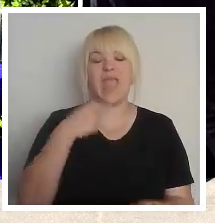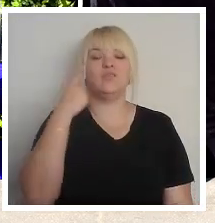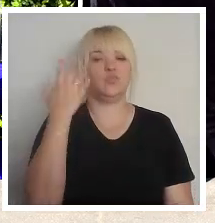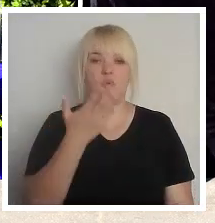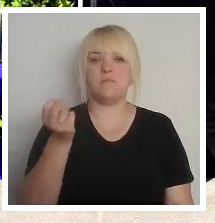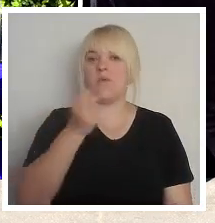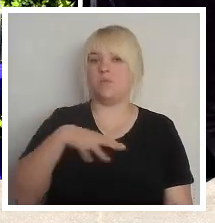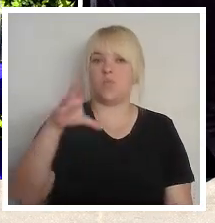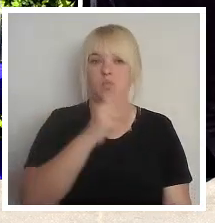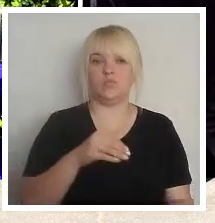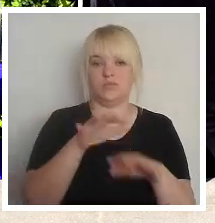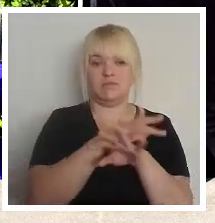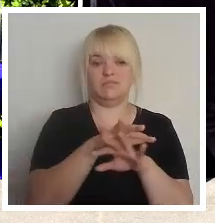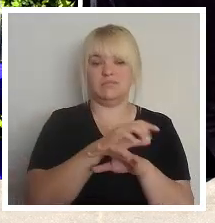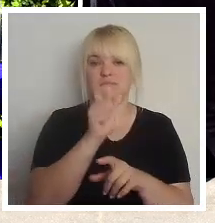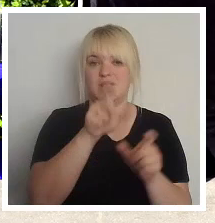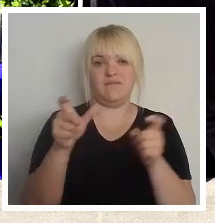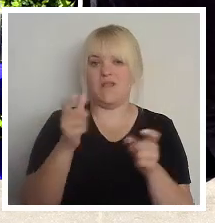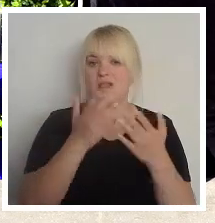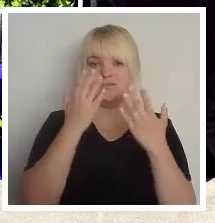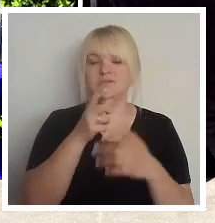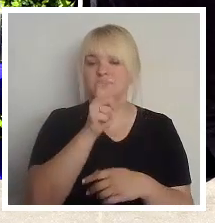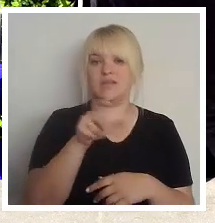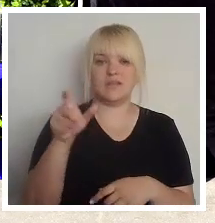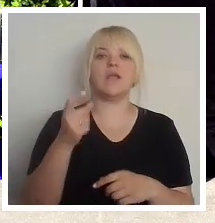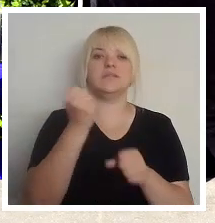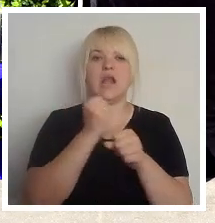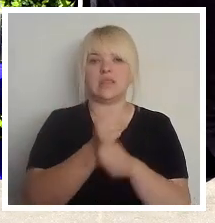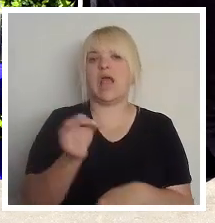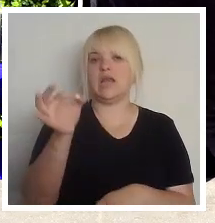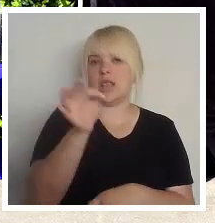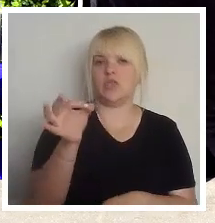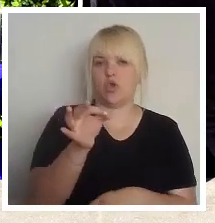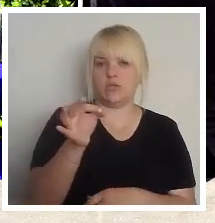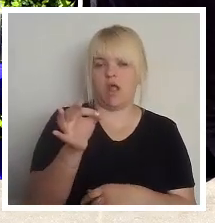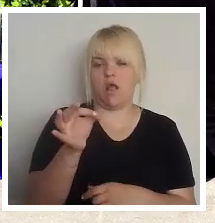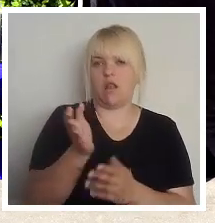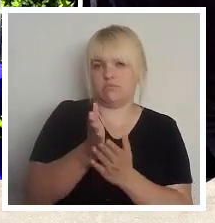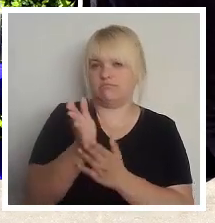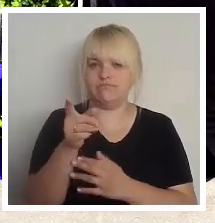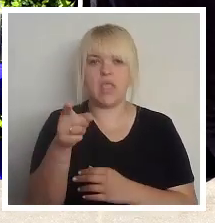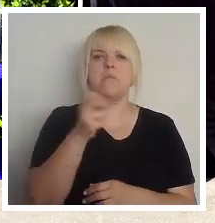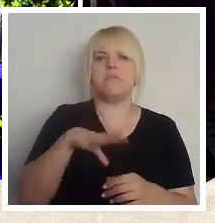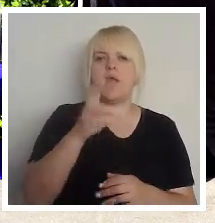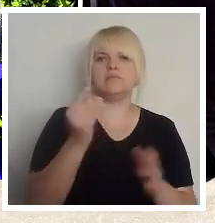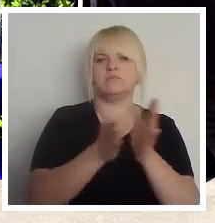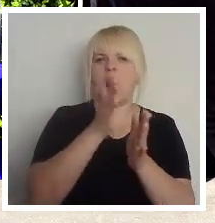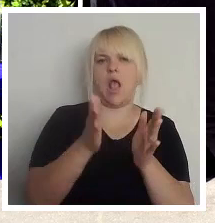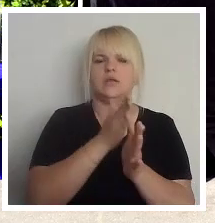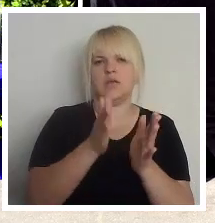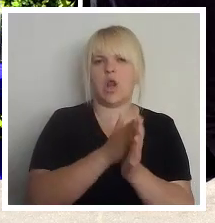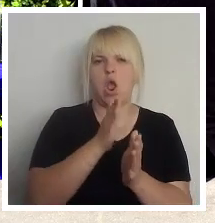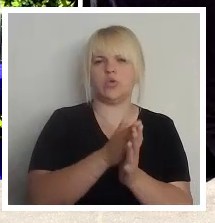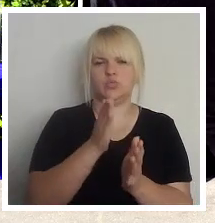auditorija, mēs tātad strādājam reģionālā plānā, mēs izdodam laikrakstu un